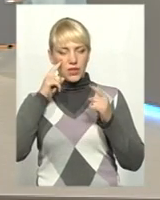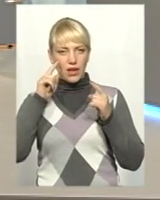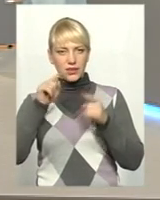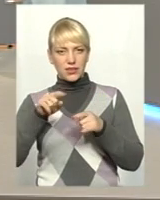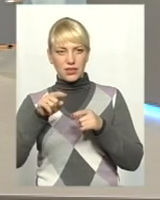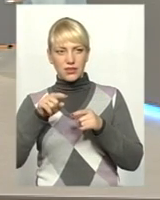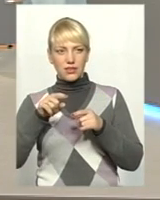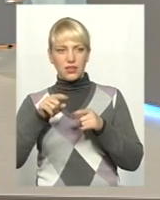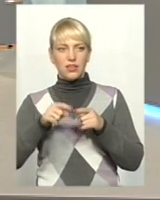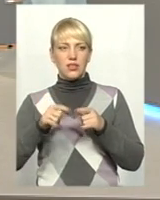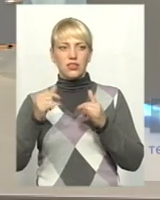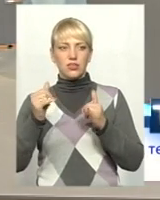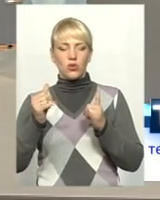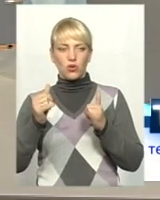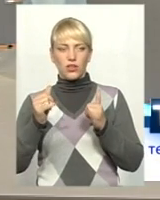основний акцент сьогодні